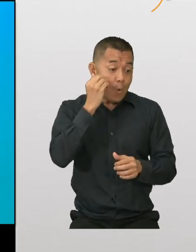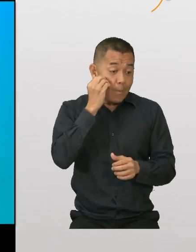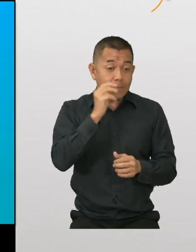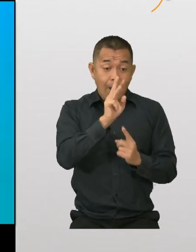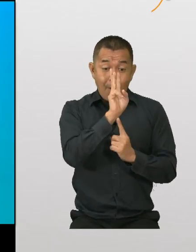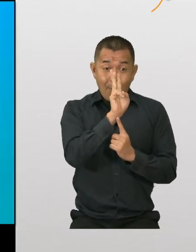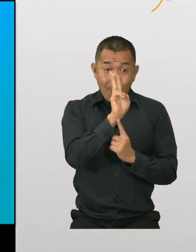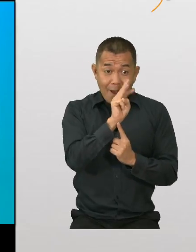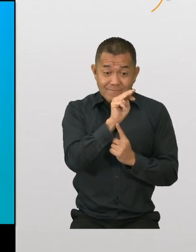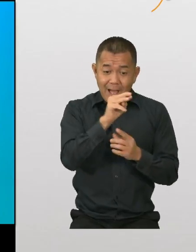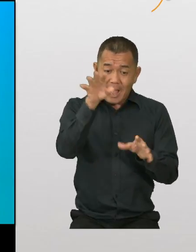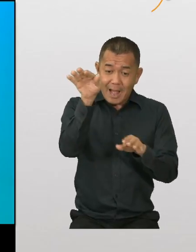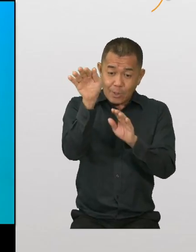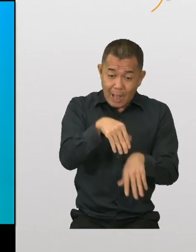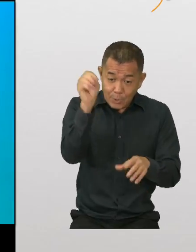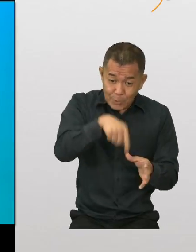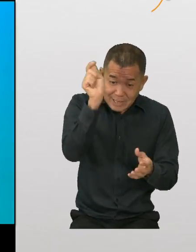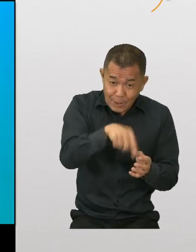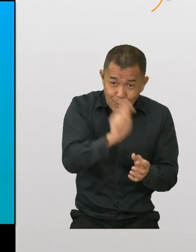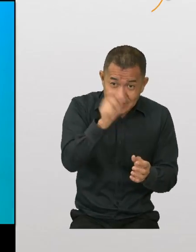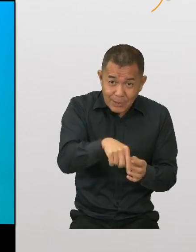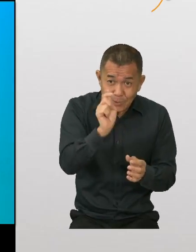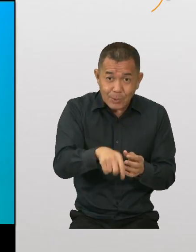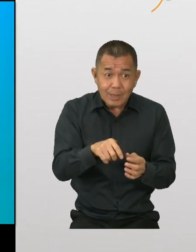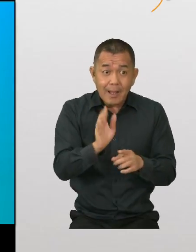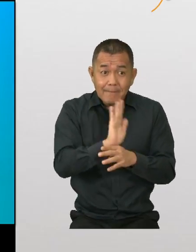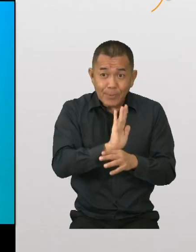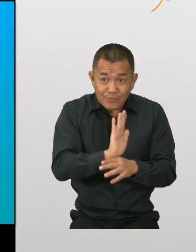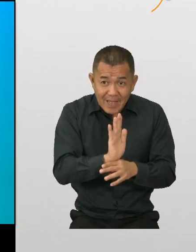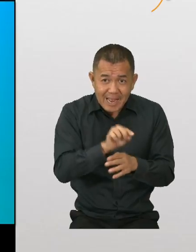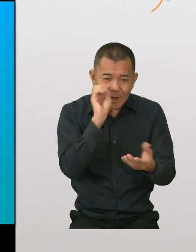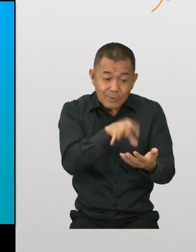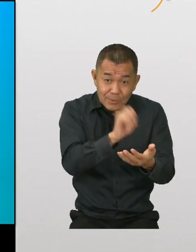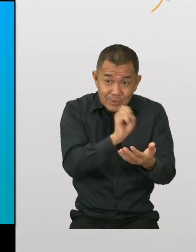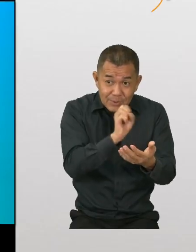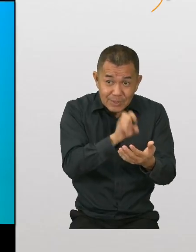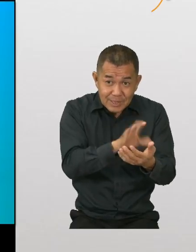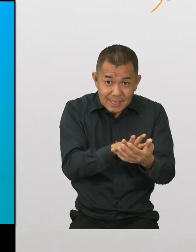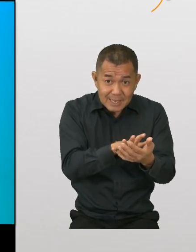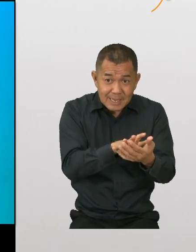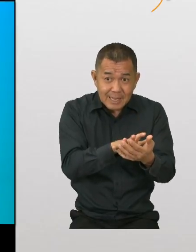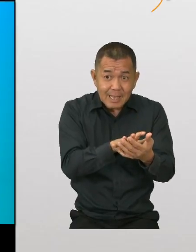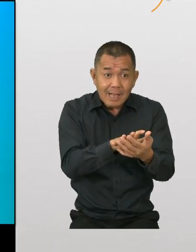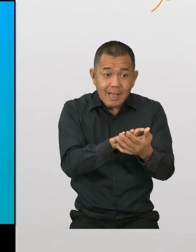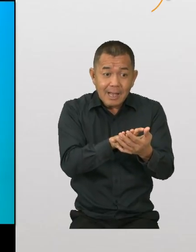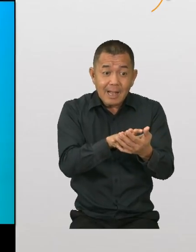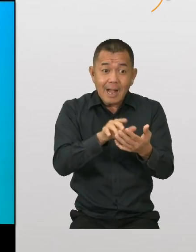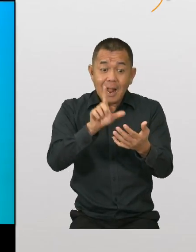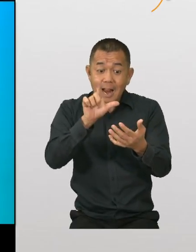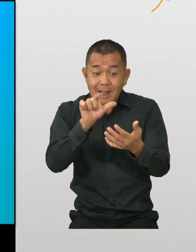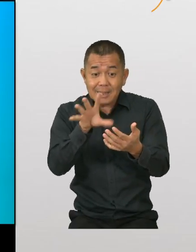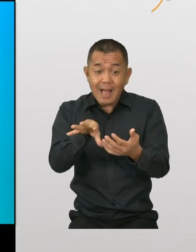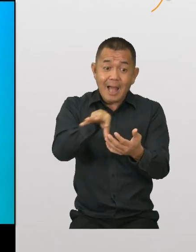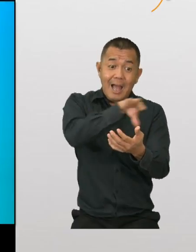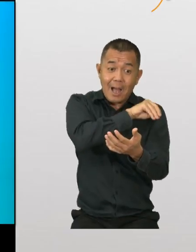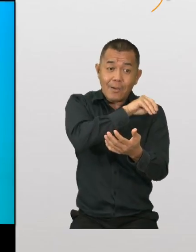可以 using 尽 your 情 home 欣赏 Wi-Fi. 出外时 And then, when 可以 you're 尽量 out, 用 wireless at you can SG try to use 免费 wireless at 上网 SG for free